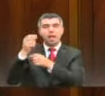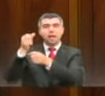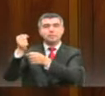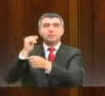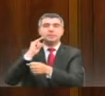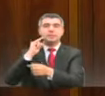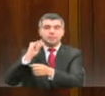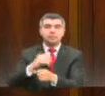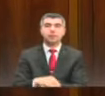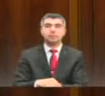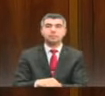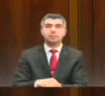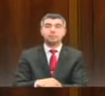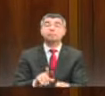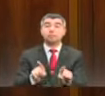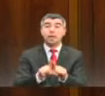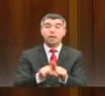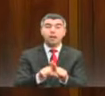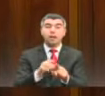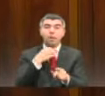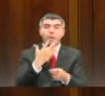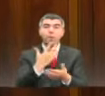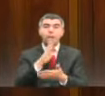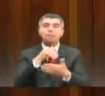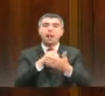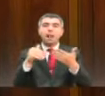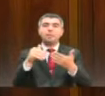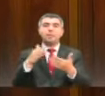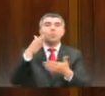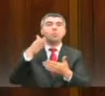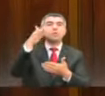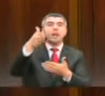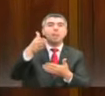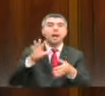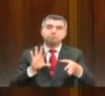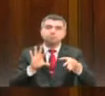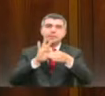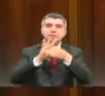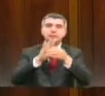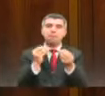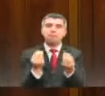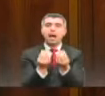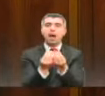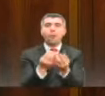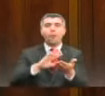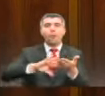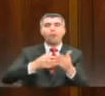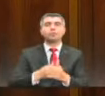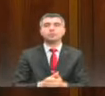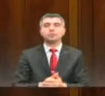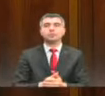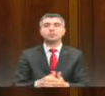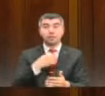لاعتماده يمثل خارطة الطريق التي تم التعاقد بشأنها وطنياً، وقد